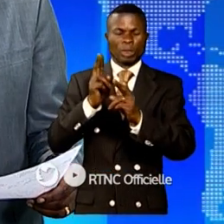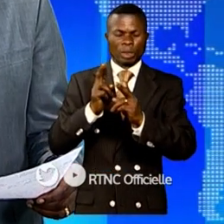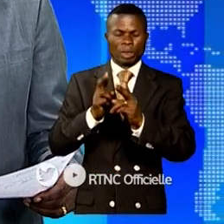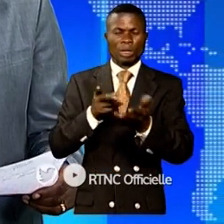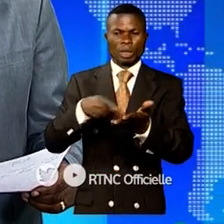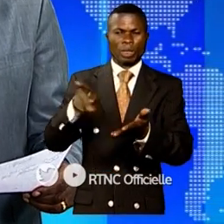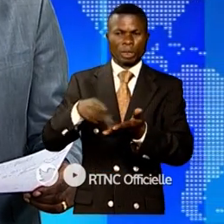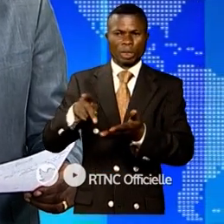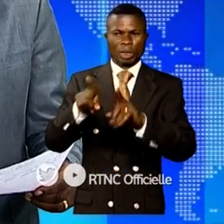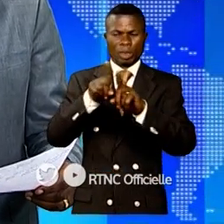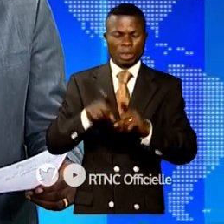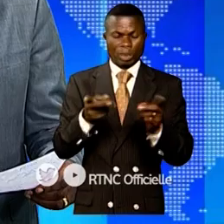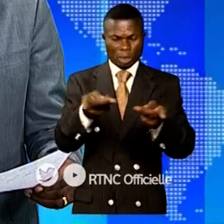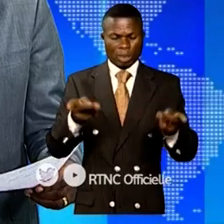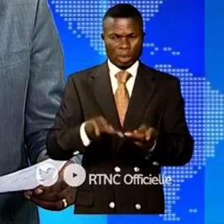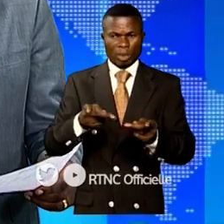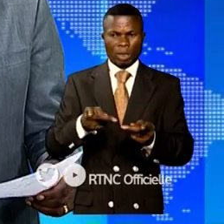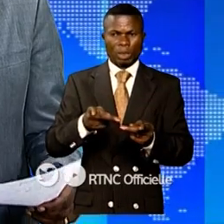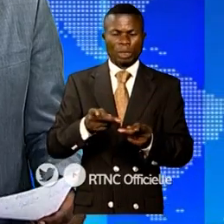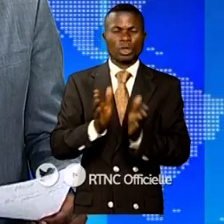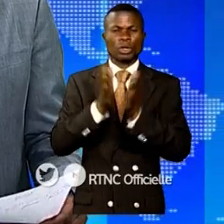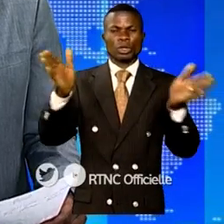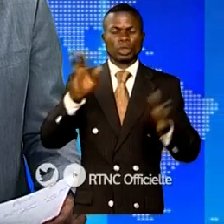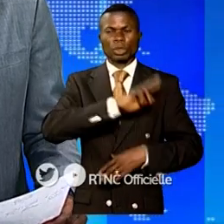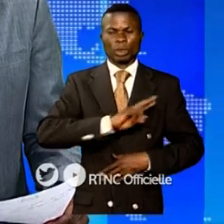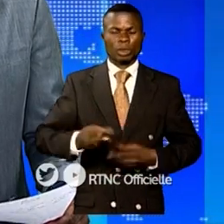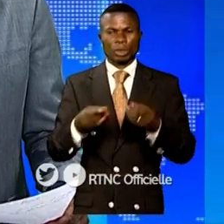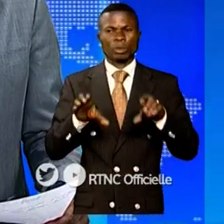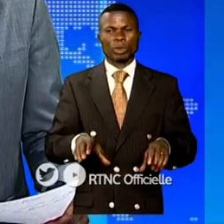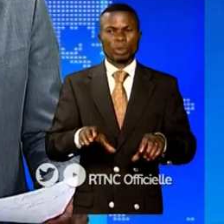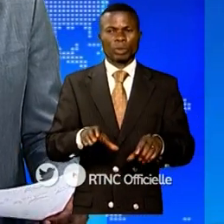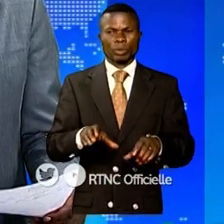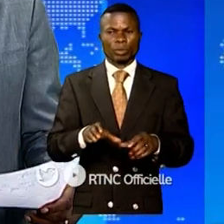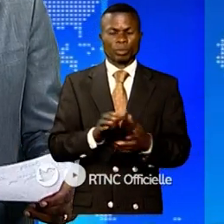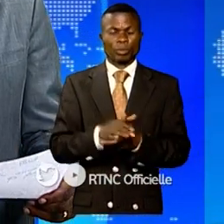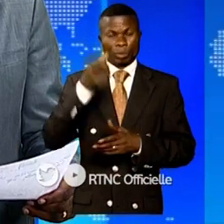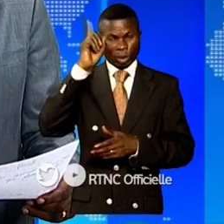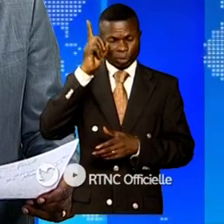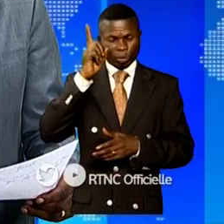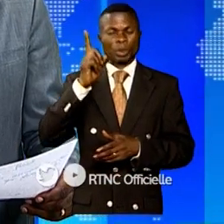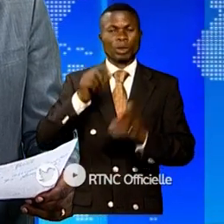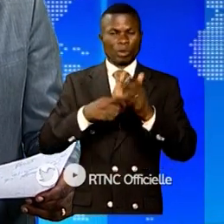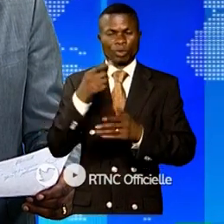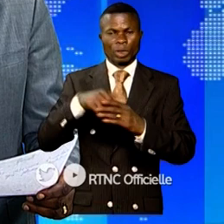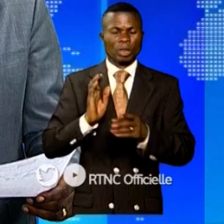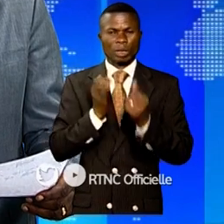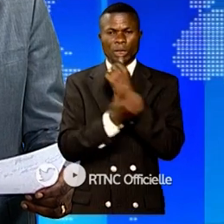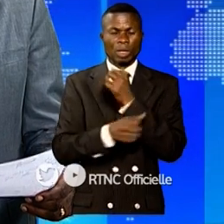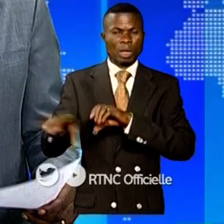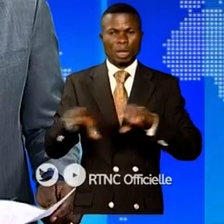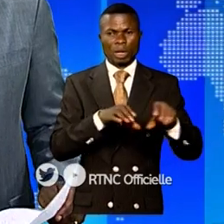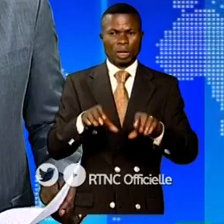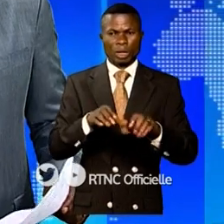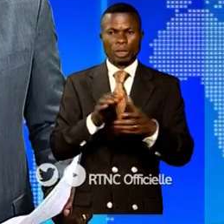des paiements et de la position extérieure globale de la République démocratique du Congo. C'est une grande première dans notre pays et la cérémonie a eu lieu